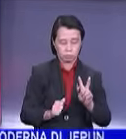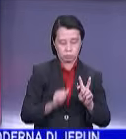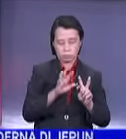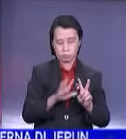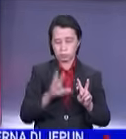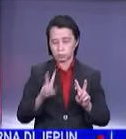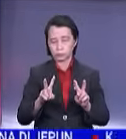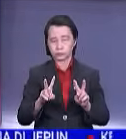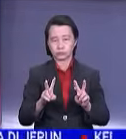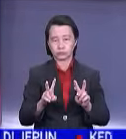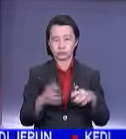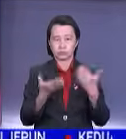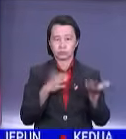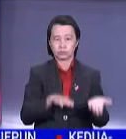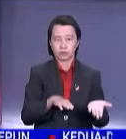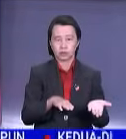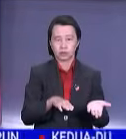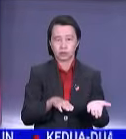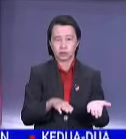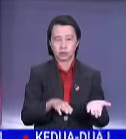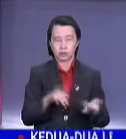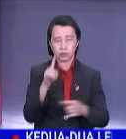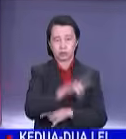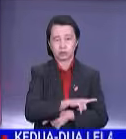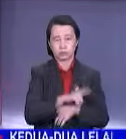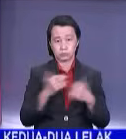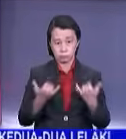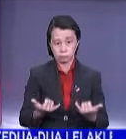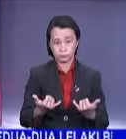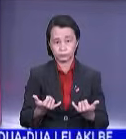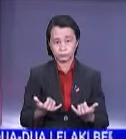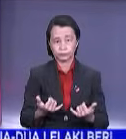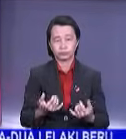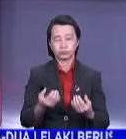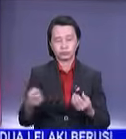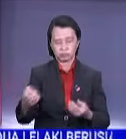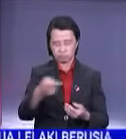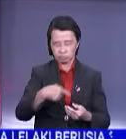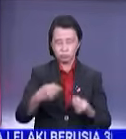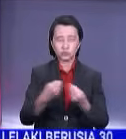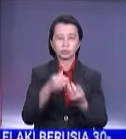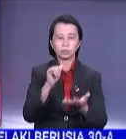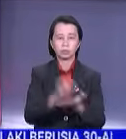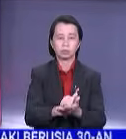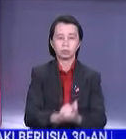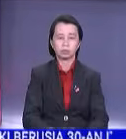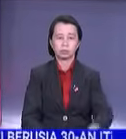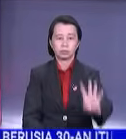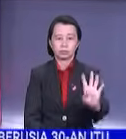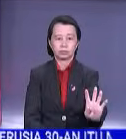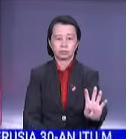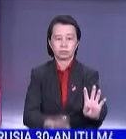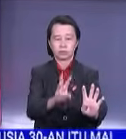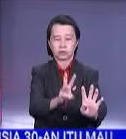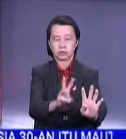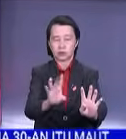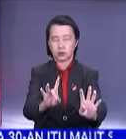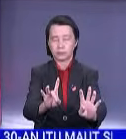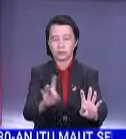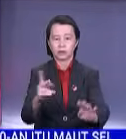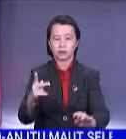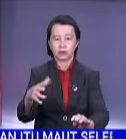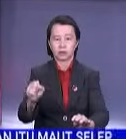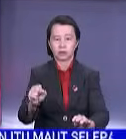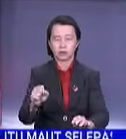252 cash kematian dilaporkan hari ini daripada jumlah itu sebanyak 468